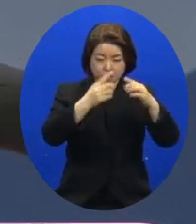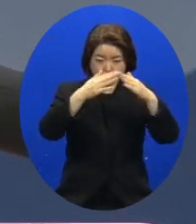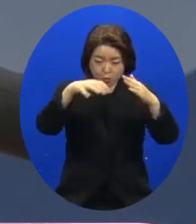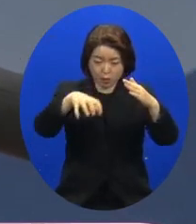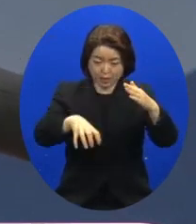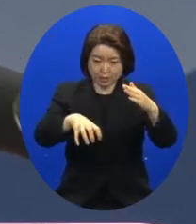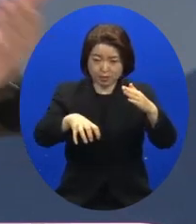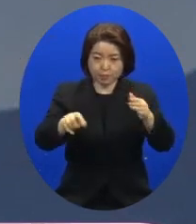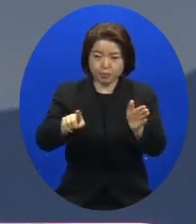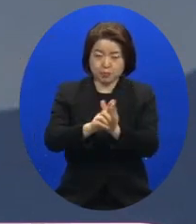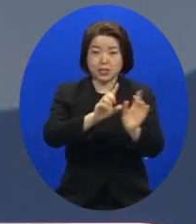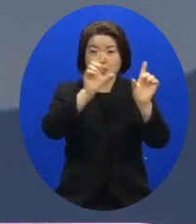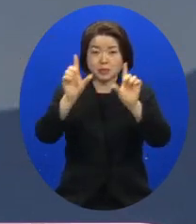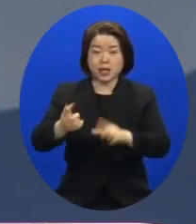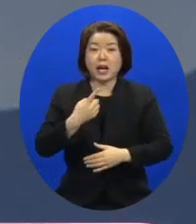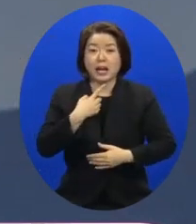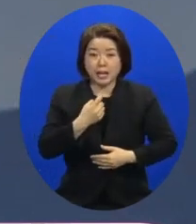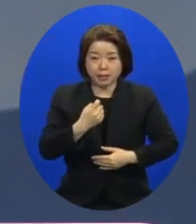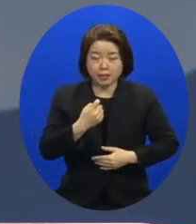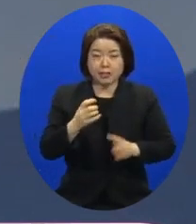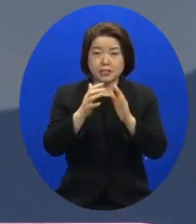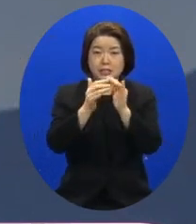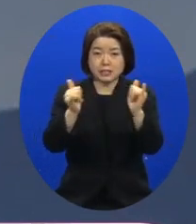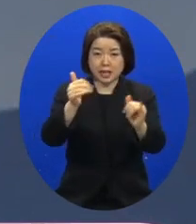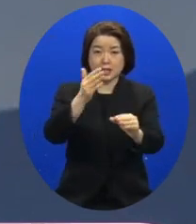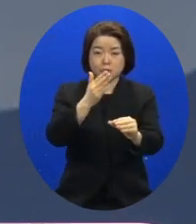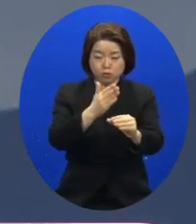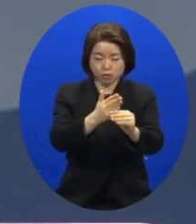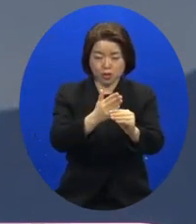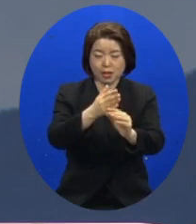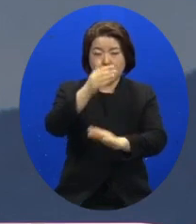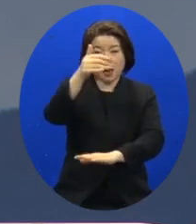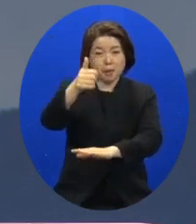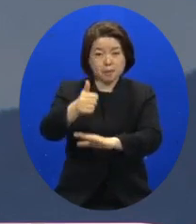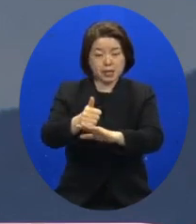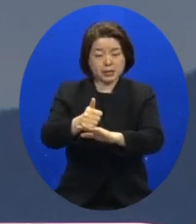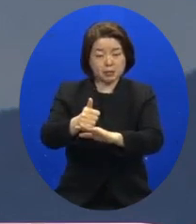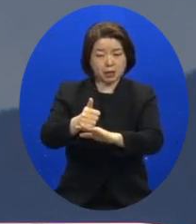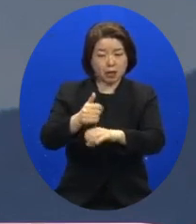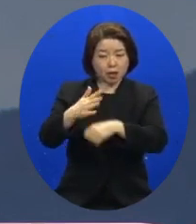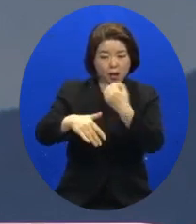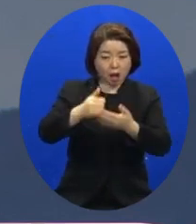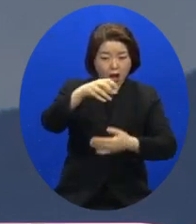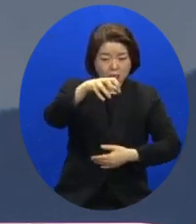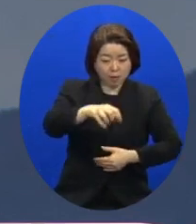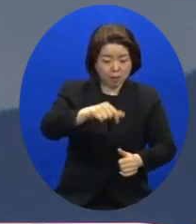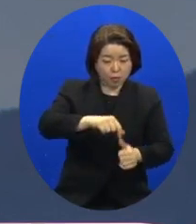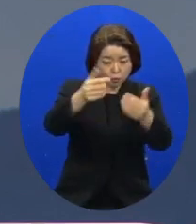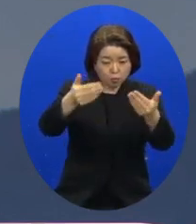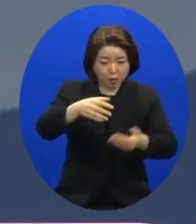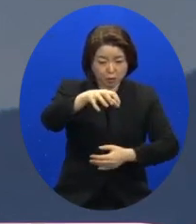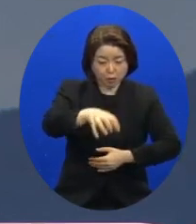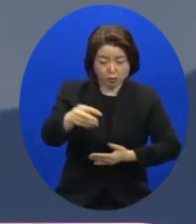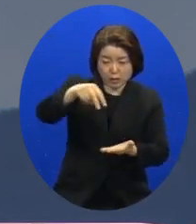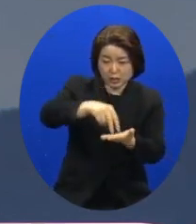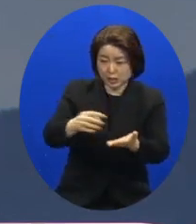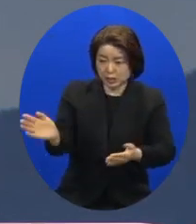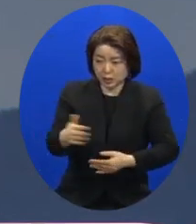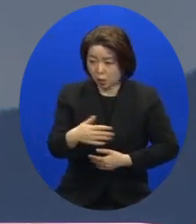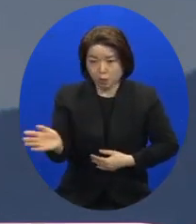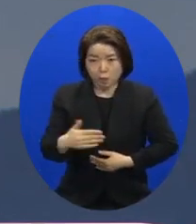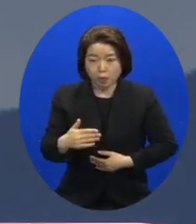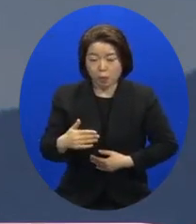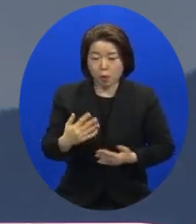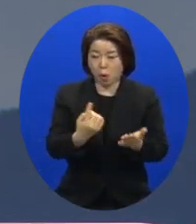신앙생활을 했던 교인들 중에 마지막에 하나님 앞에서 구원받은 자리에 서지 못하고